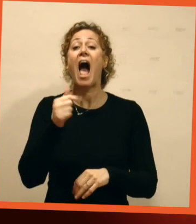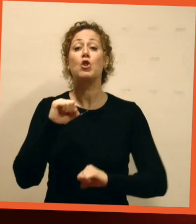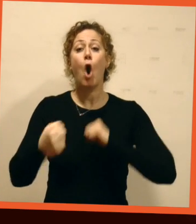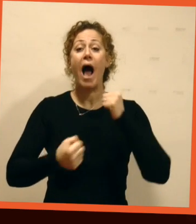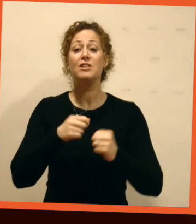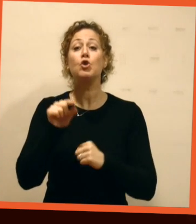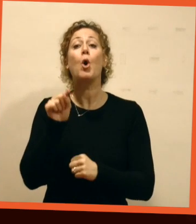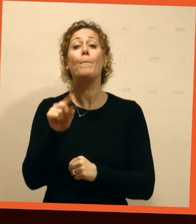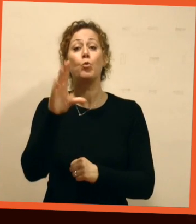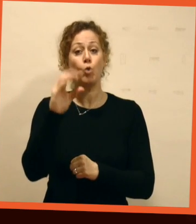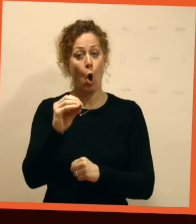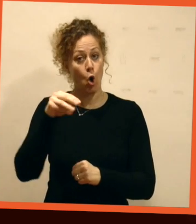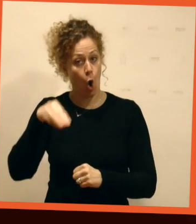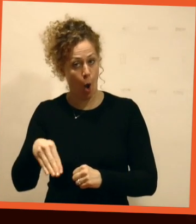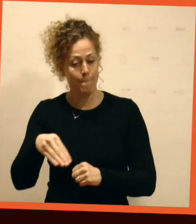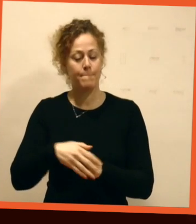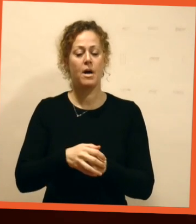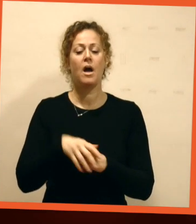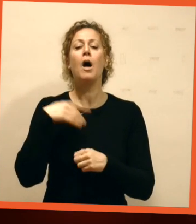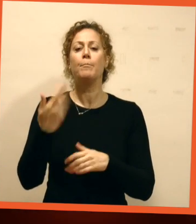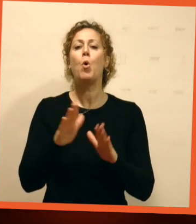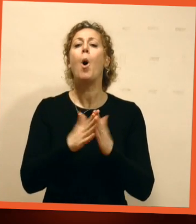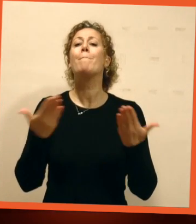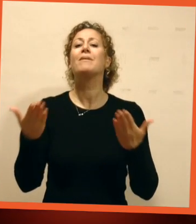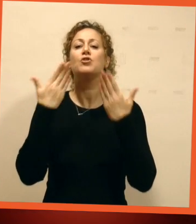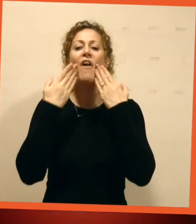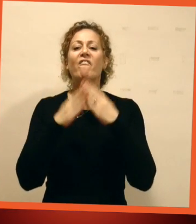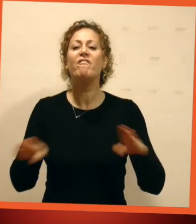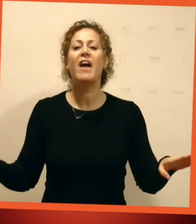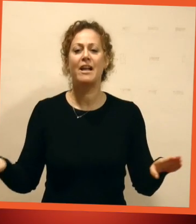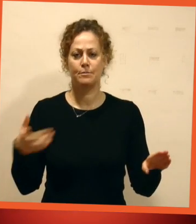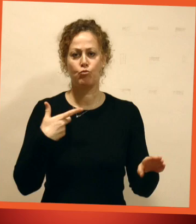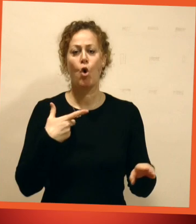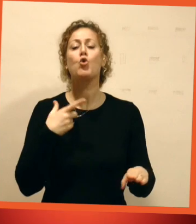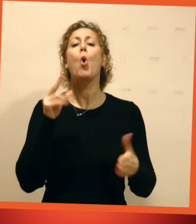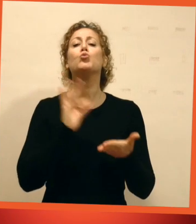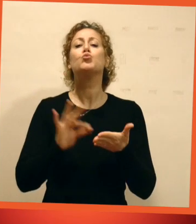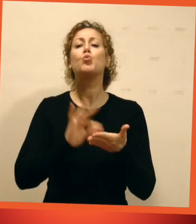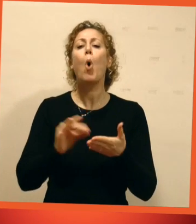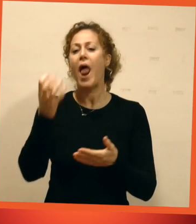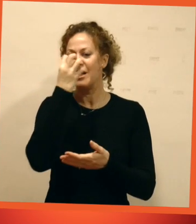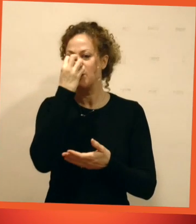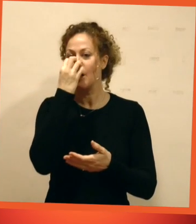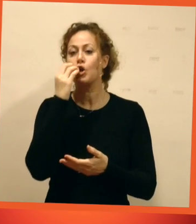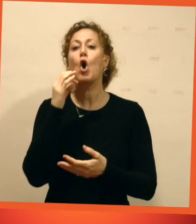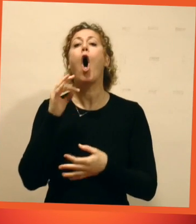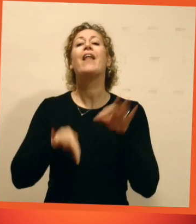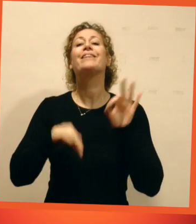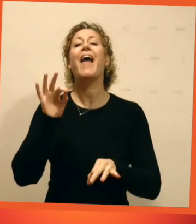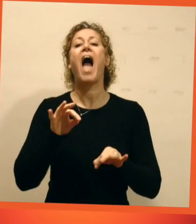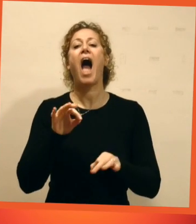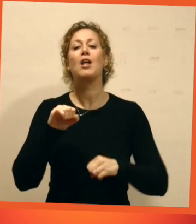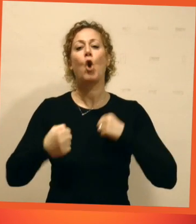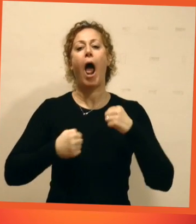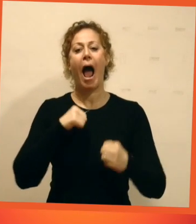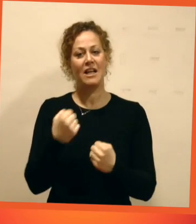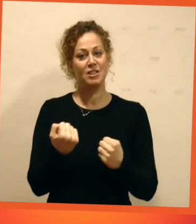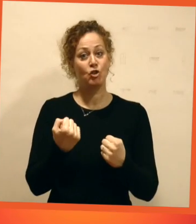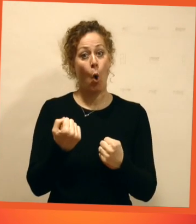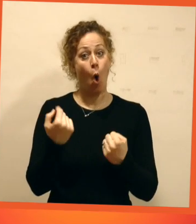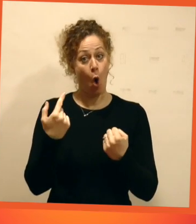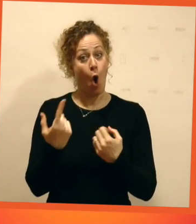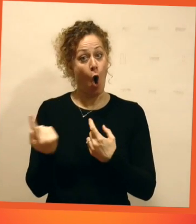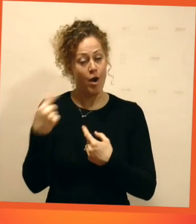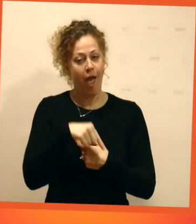www.teatrazione.com. Abbiamo una pagina Facebook che è Scuola di Circo Teatrazione, e veniteci a trovare,